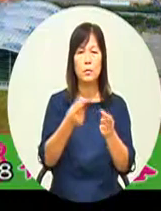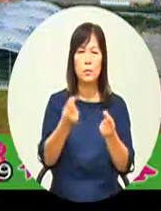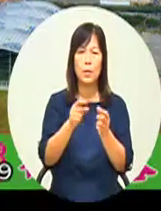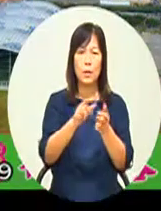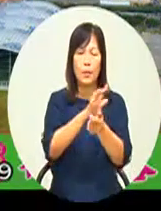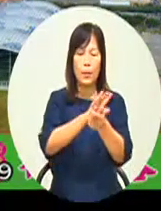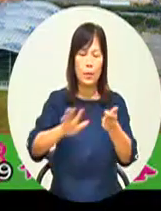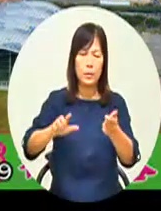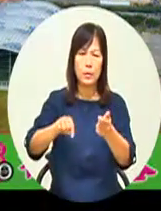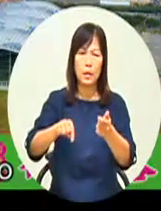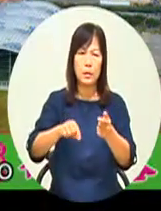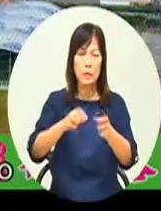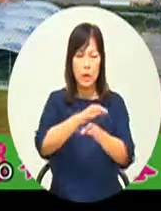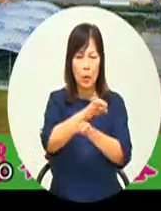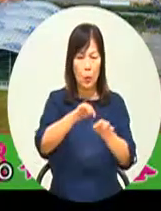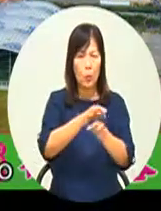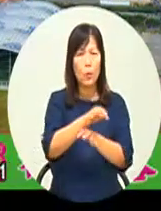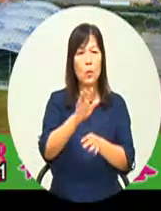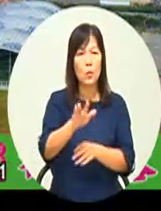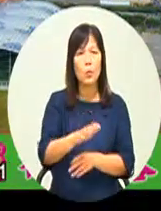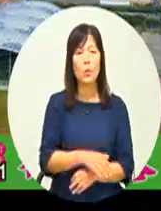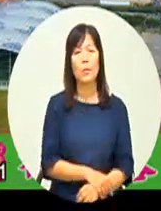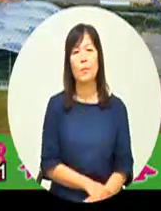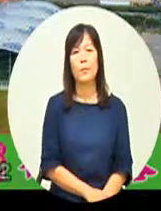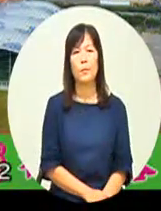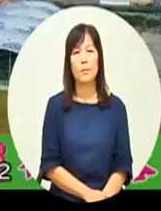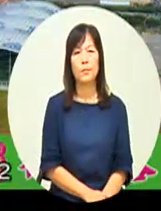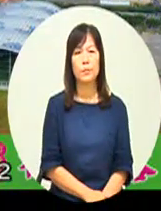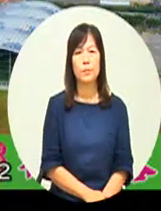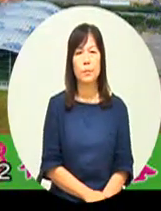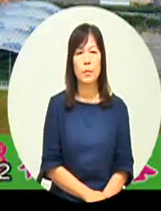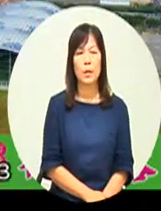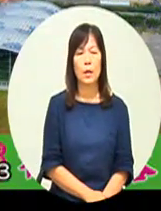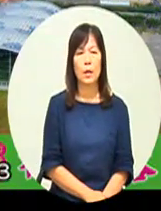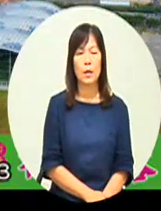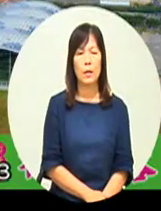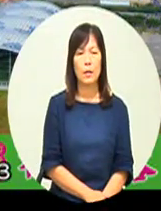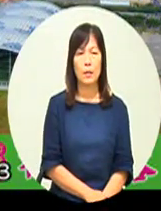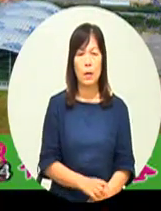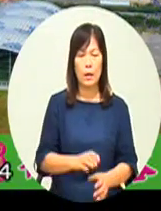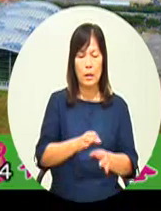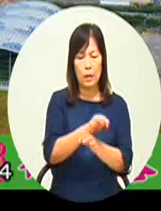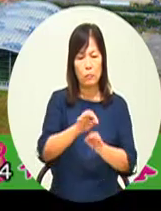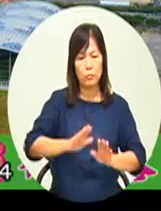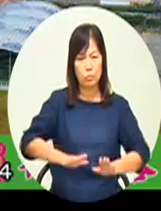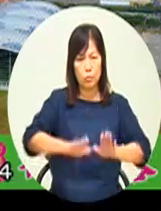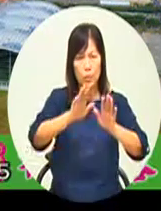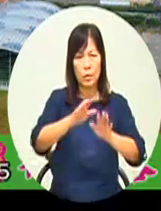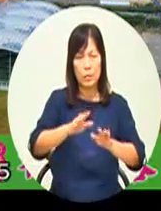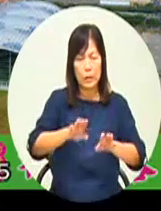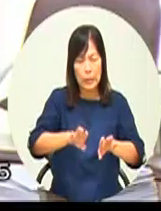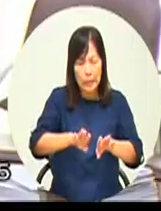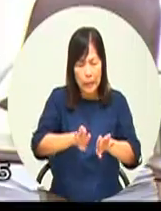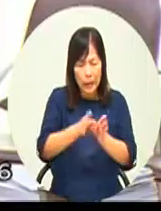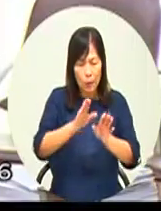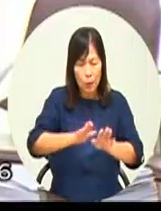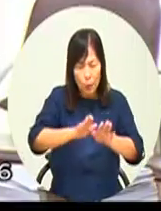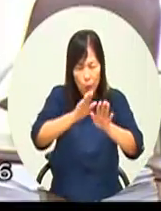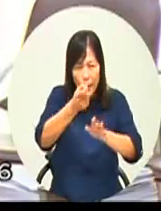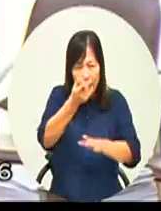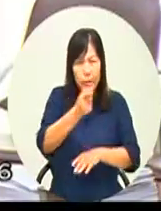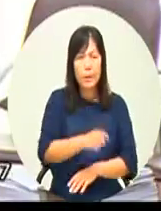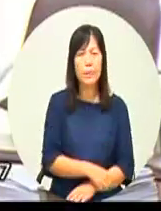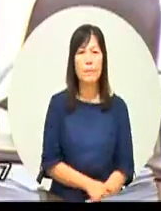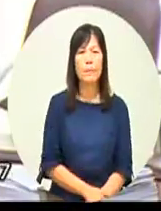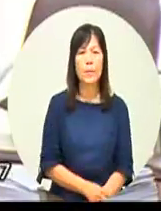动我们的整个经济的哈，要说起飞，好不到起飞啦，就是说会比